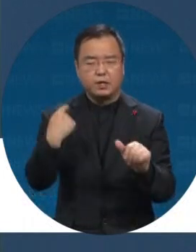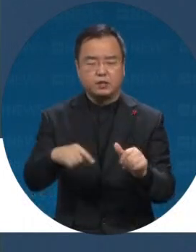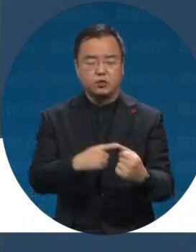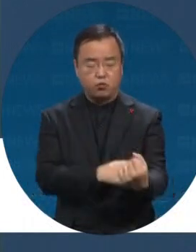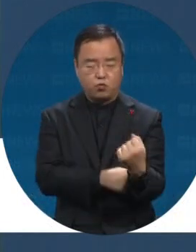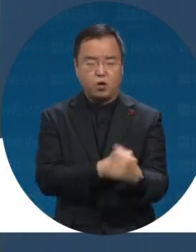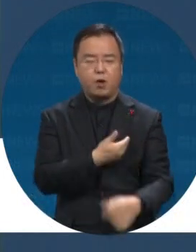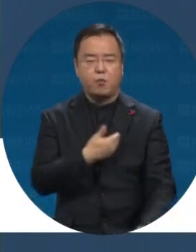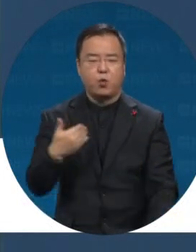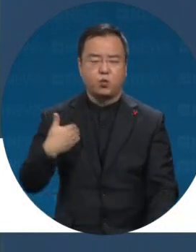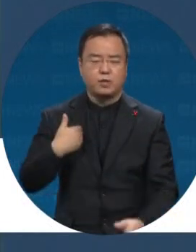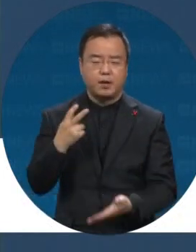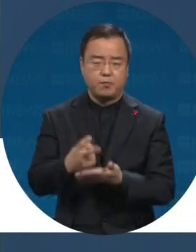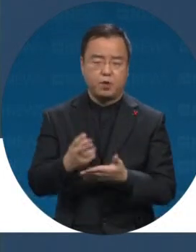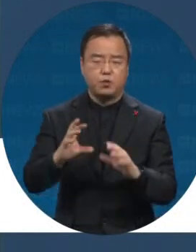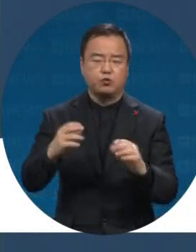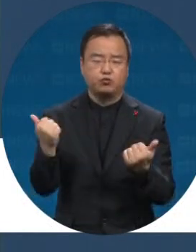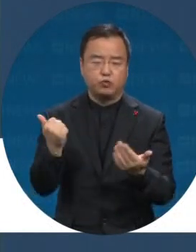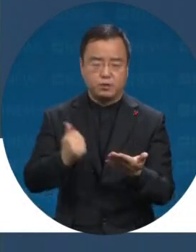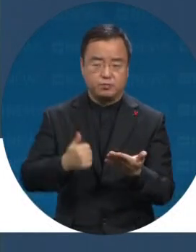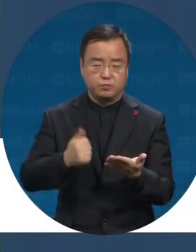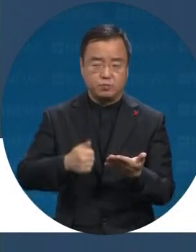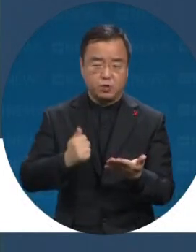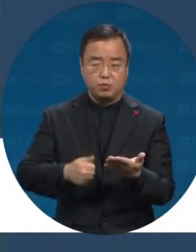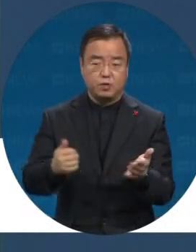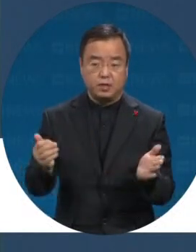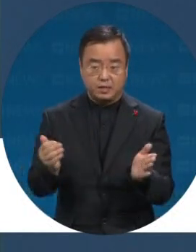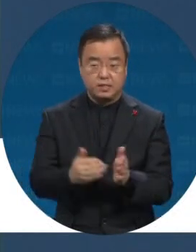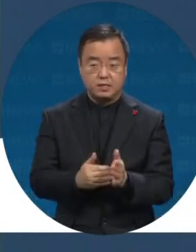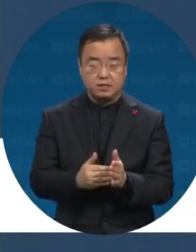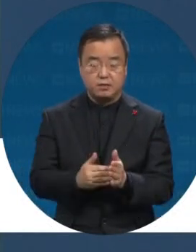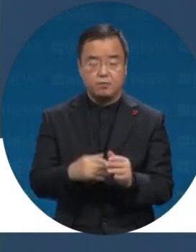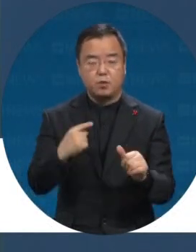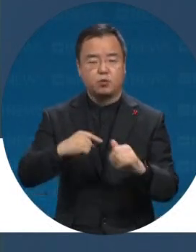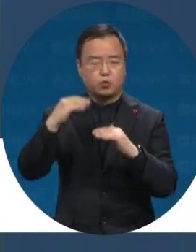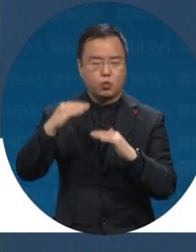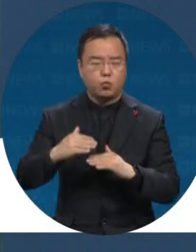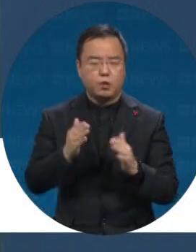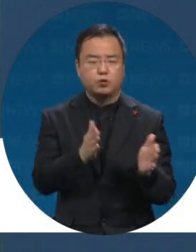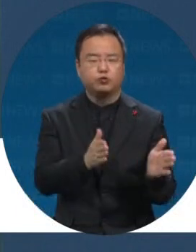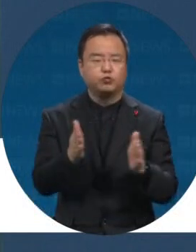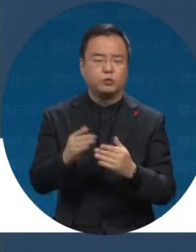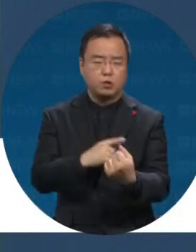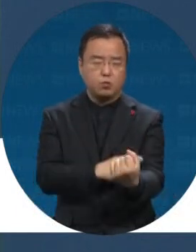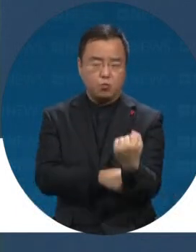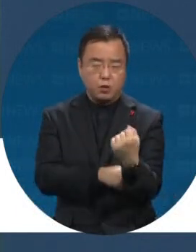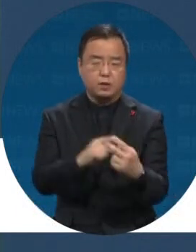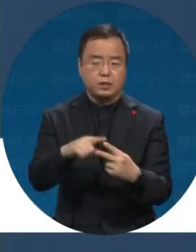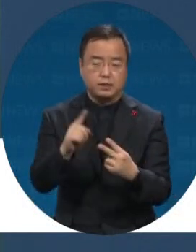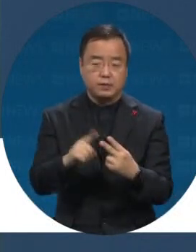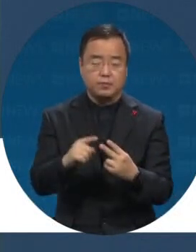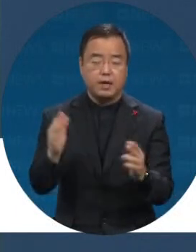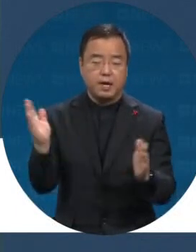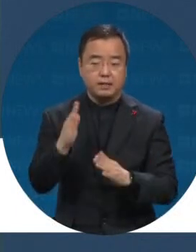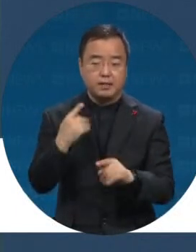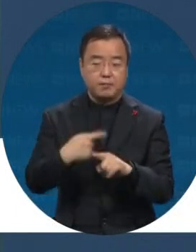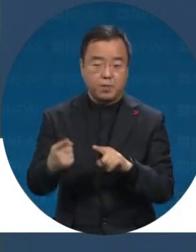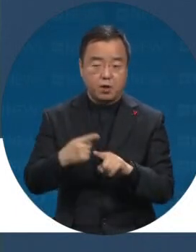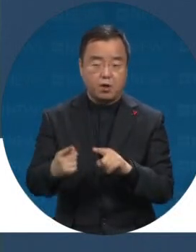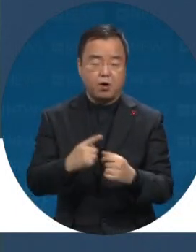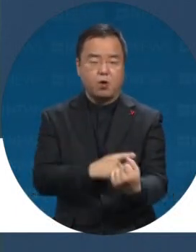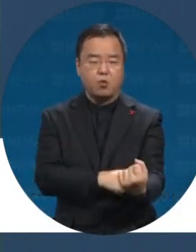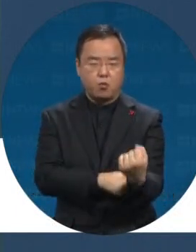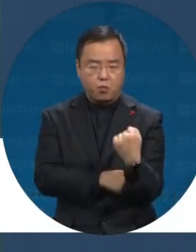법안이 국회의를 통과를 좀 했잖아요 이와 더불어 가지고 뭐 교육과정 편성권이나 그리고 학생 평가권 이런